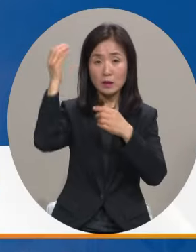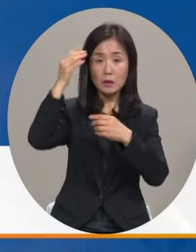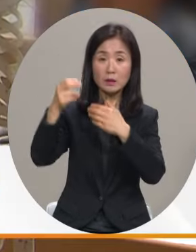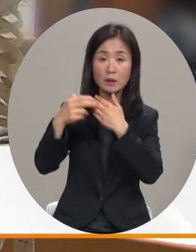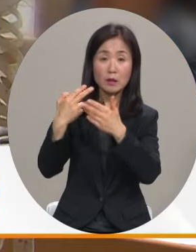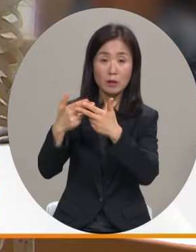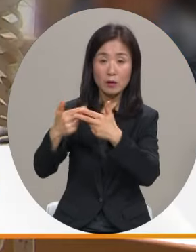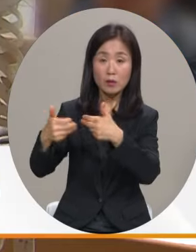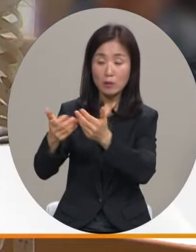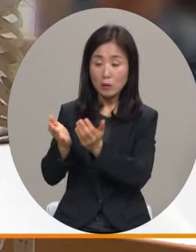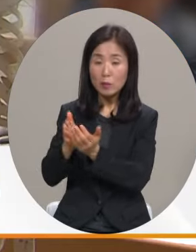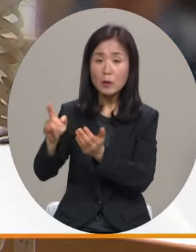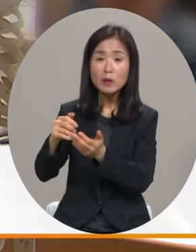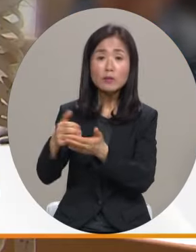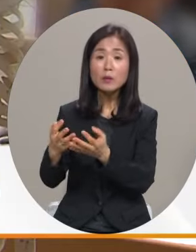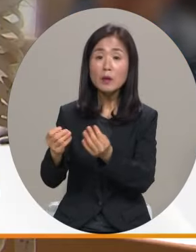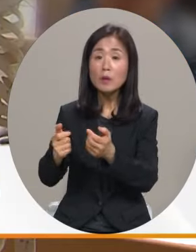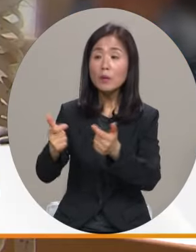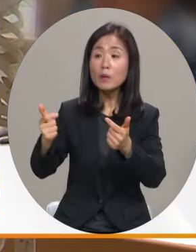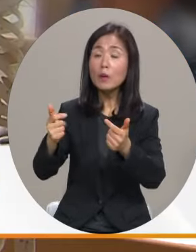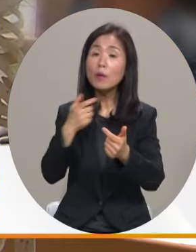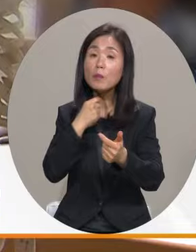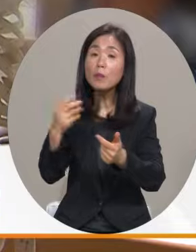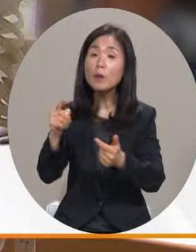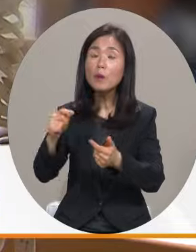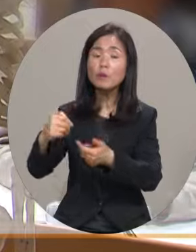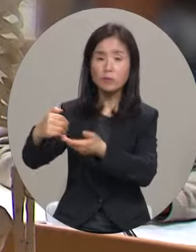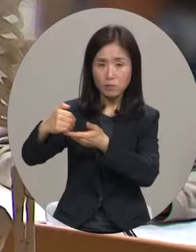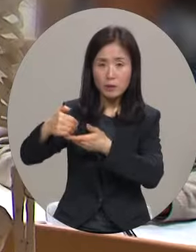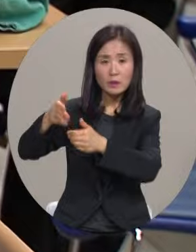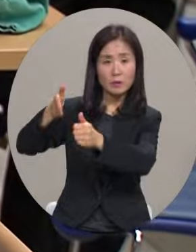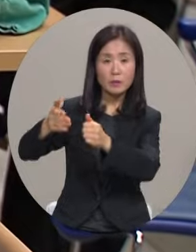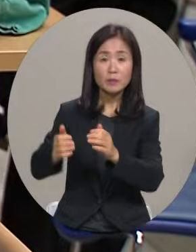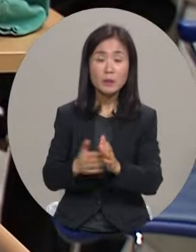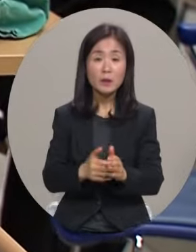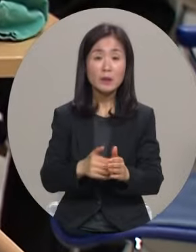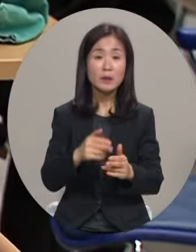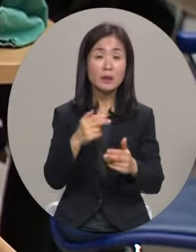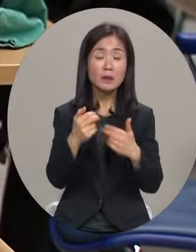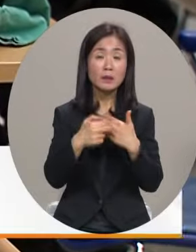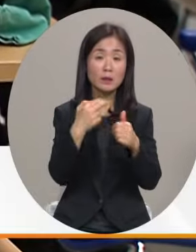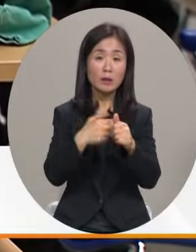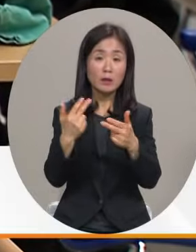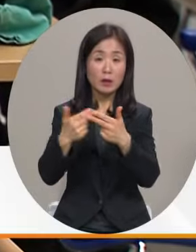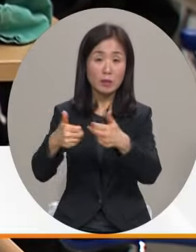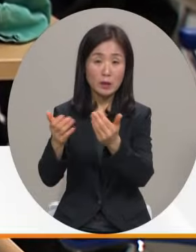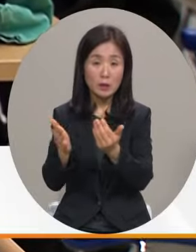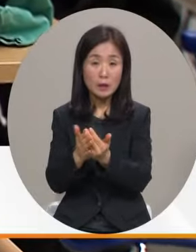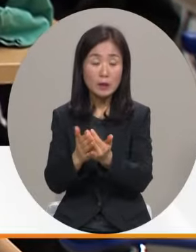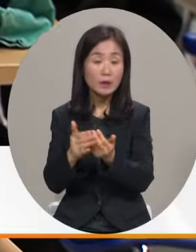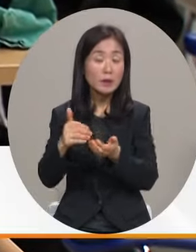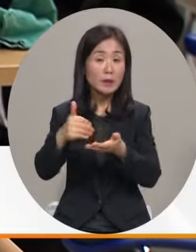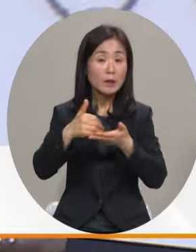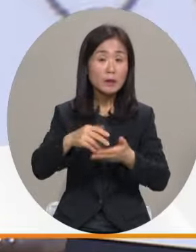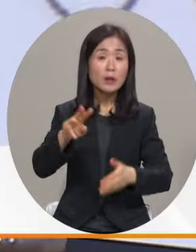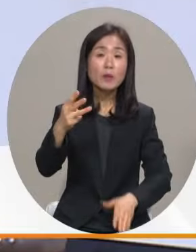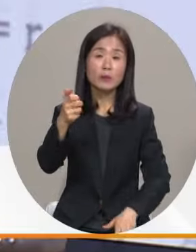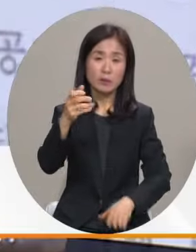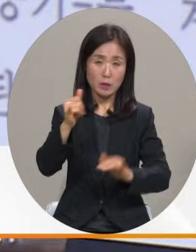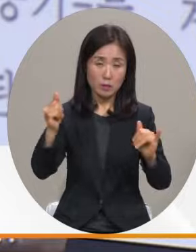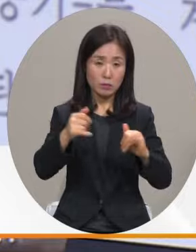규모에 대한 의견을 줄 것을 공식 요청했습니다 의과대학 협의회가 제안한 350명 증언 규모에 대해선 의사